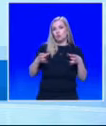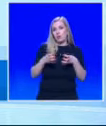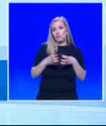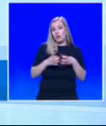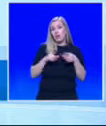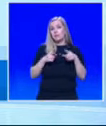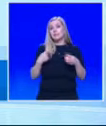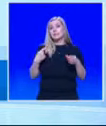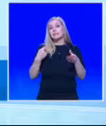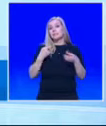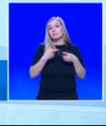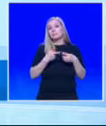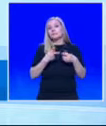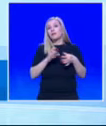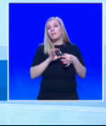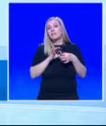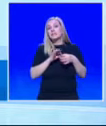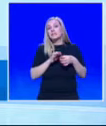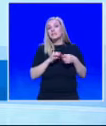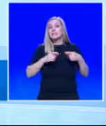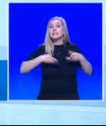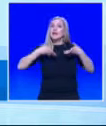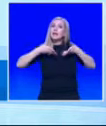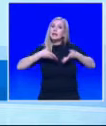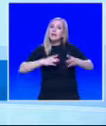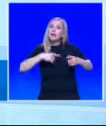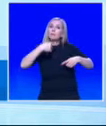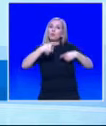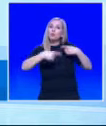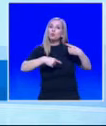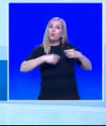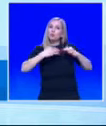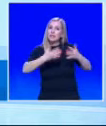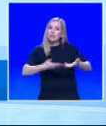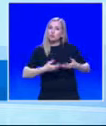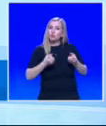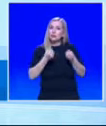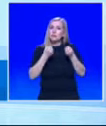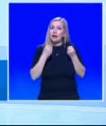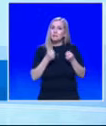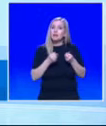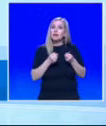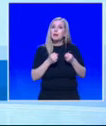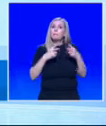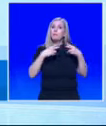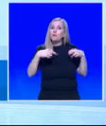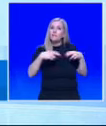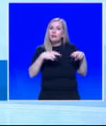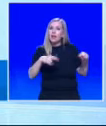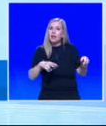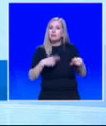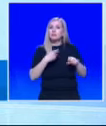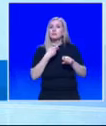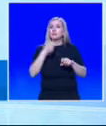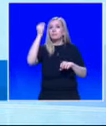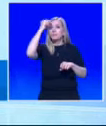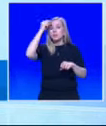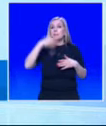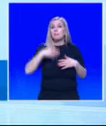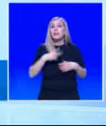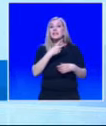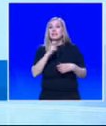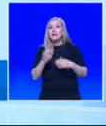и адресират репродуктивното здраве, профилактиката на българите. Ние имаме 200 хиляди